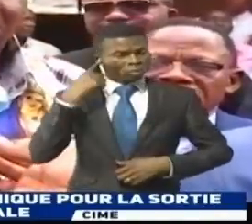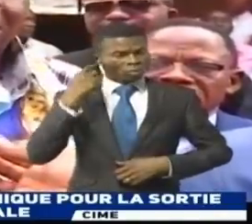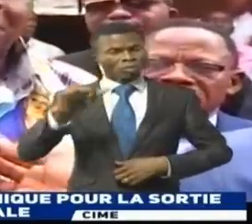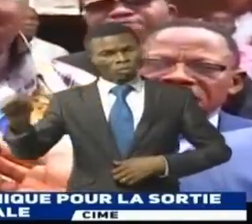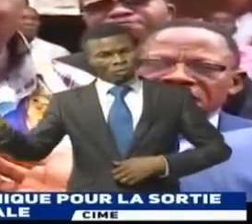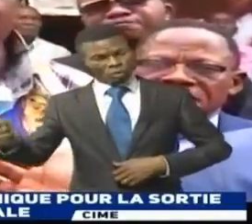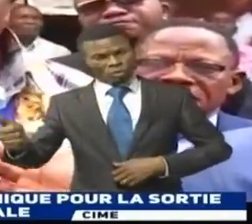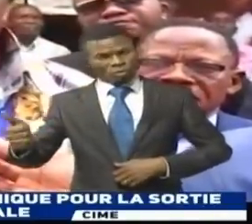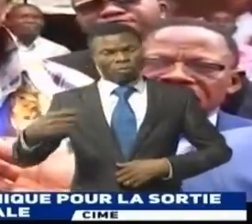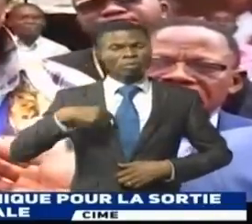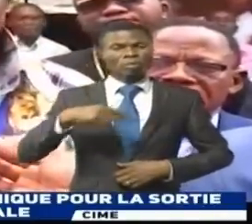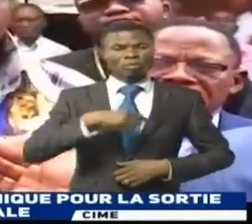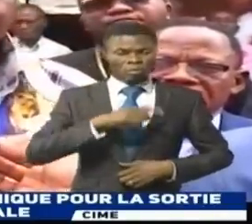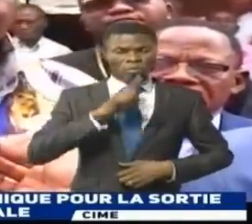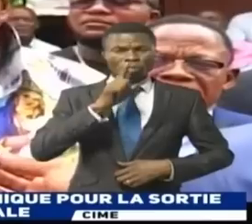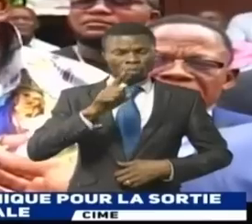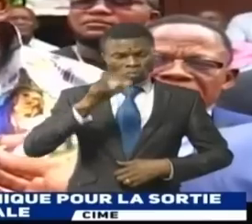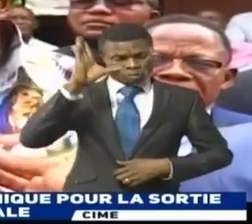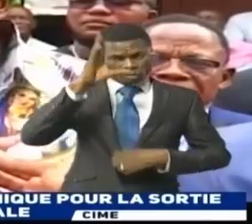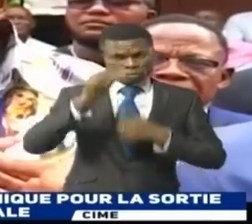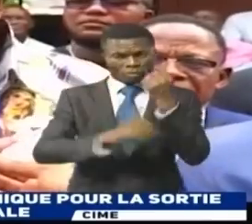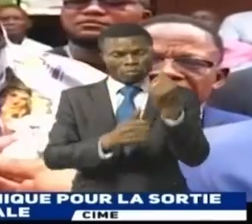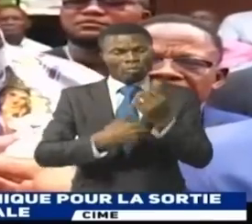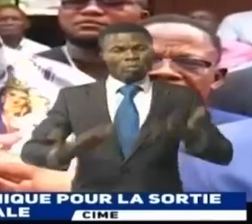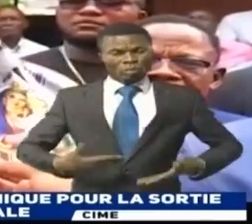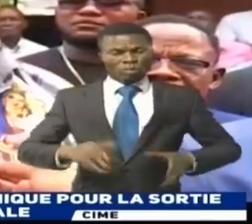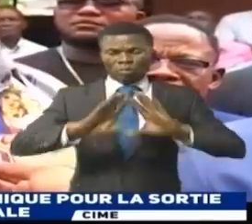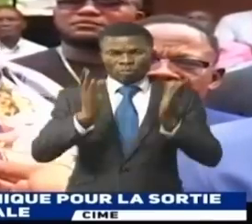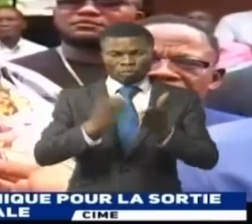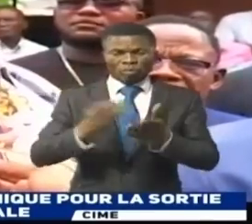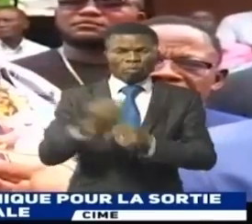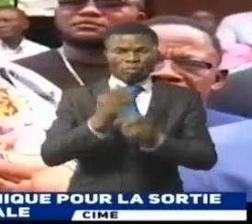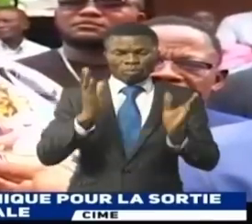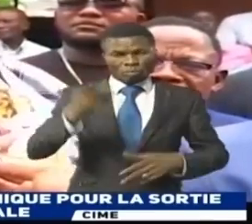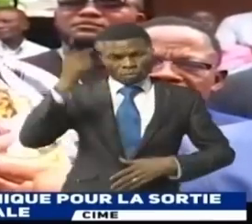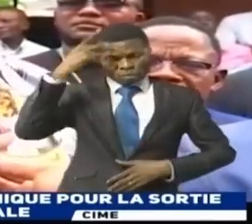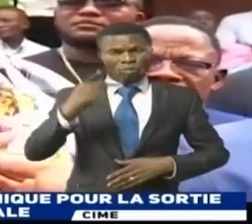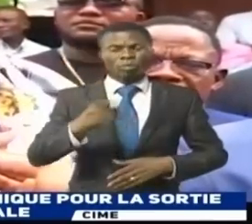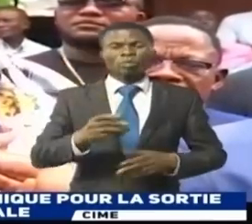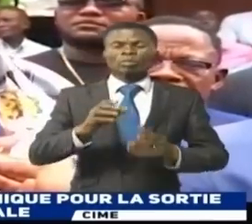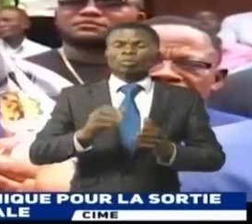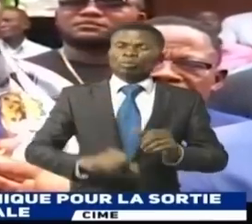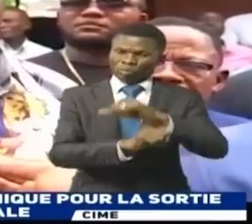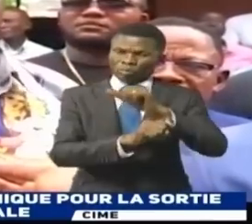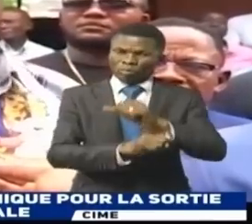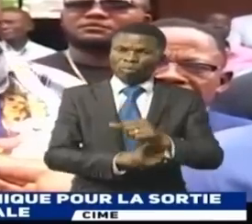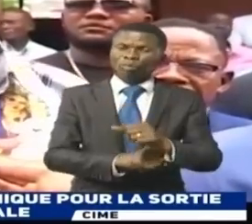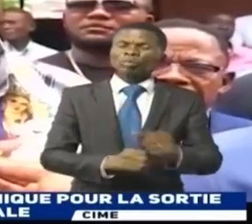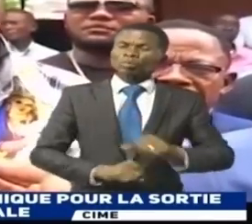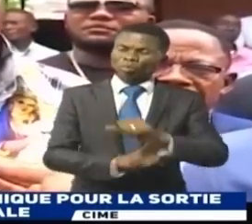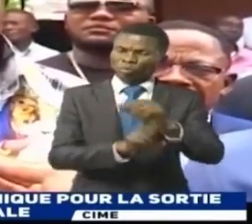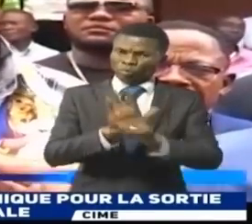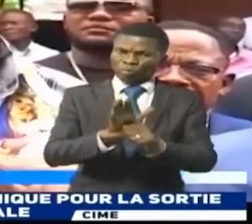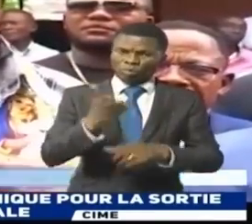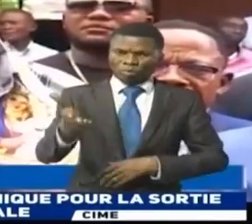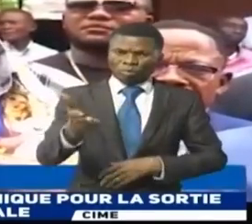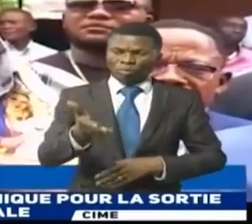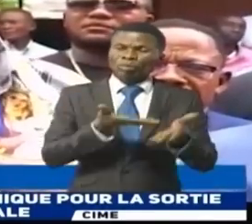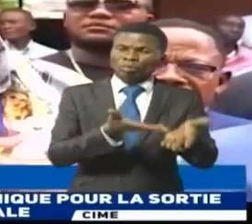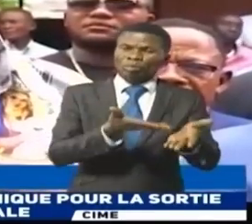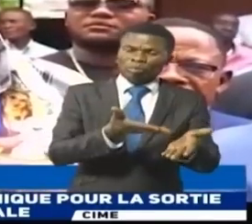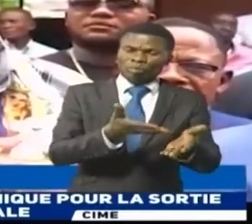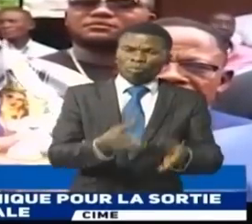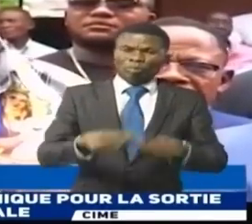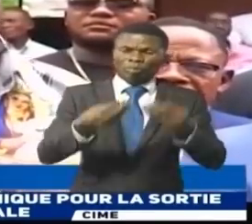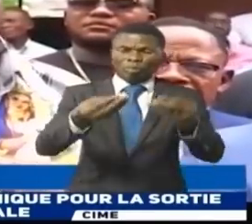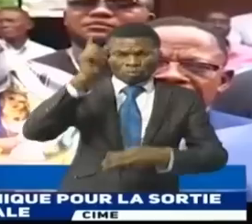écoutés. Nous sommes les hommes heureux. Et nous tous, les acteurs politiques, nous devons les entourer. Nous devons les accompagner aussi. Et mettre au